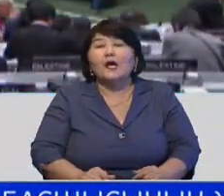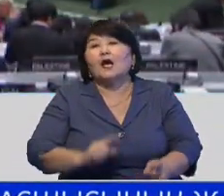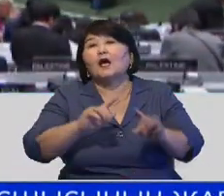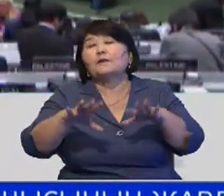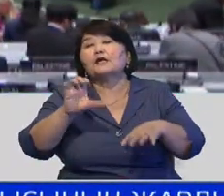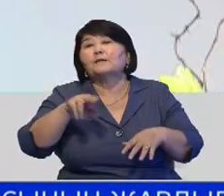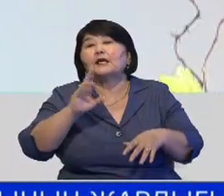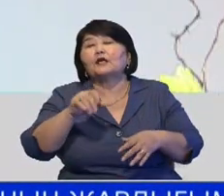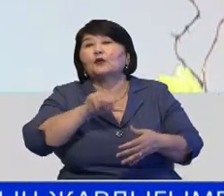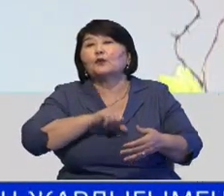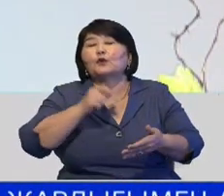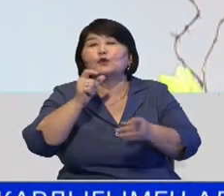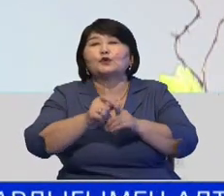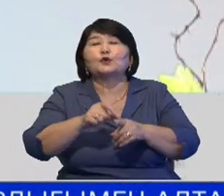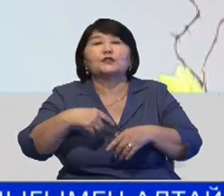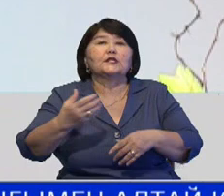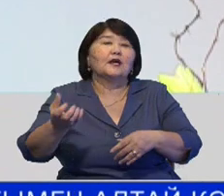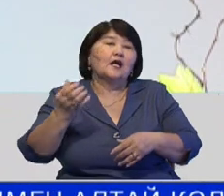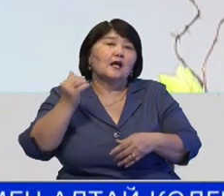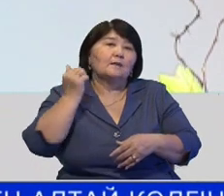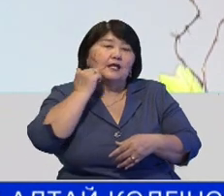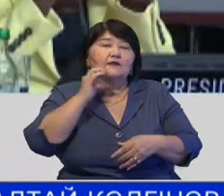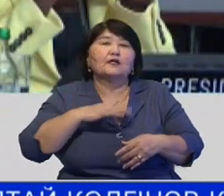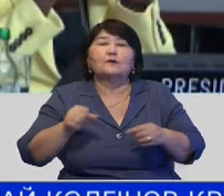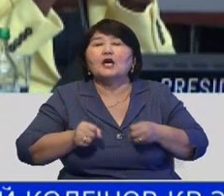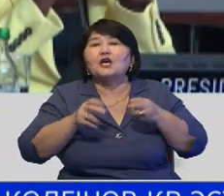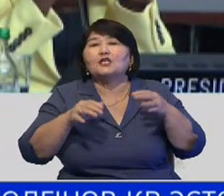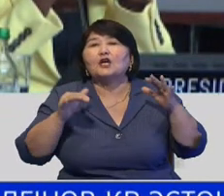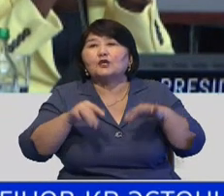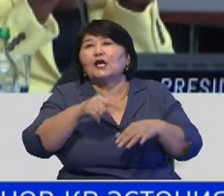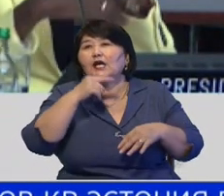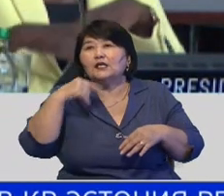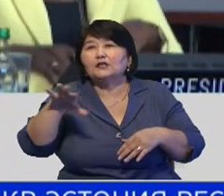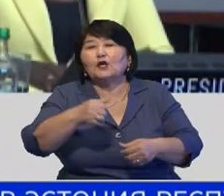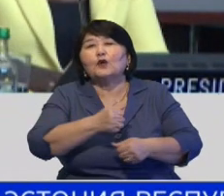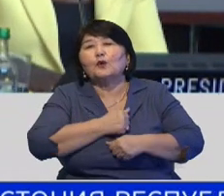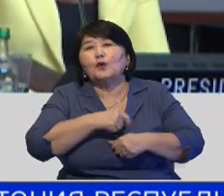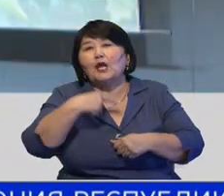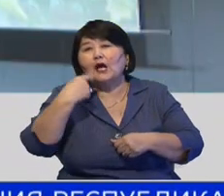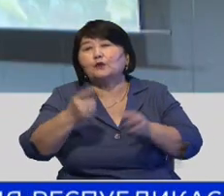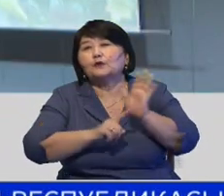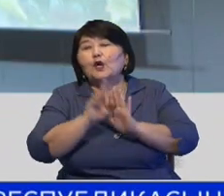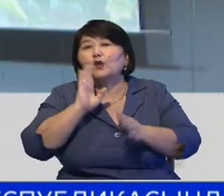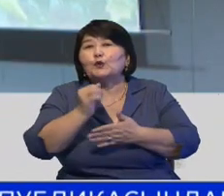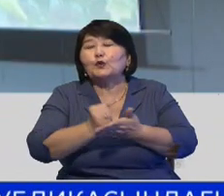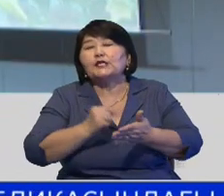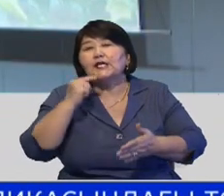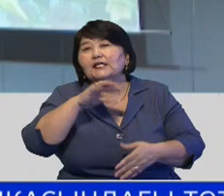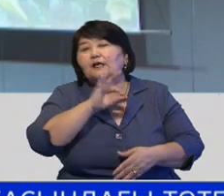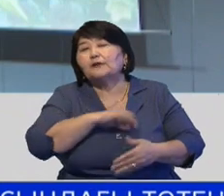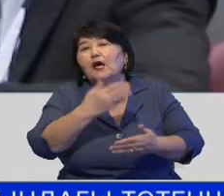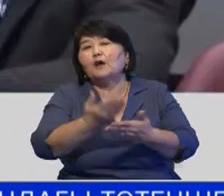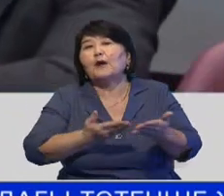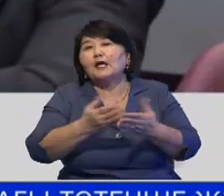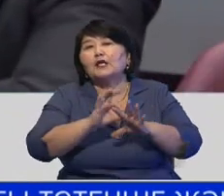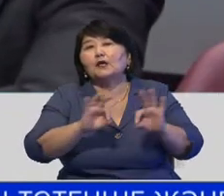Мәжіліс спикері өз сөзін Мәскеуде болған террорлық шабуылға байланысты Ресей халқына көңіл айтудан бастады. Су ресурстарын тиімді пайдалану мәселесіне